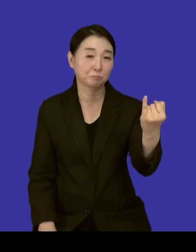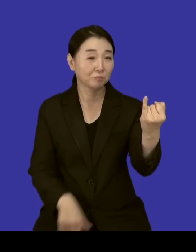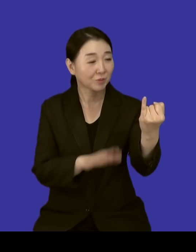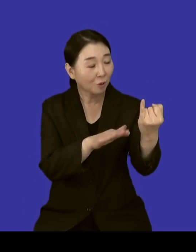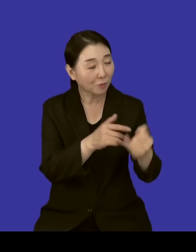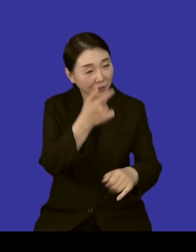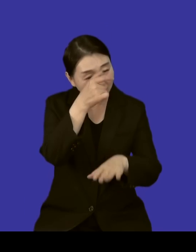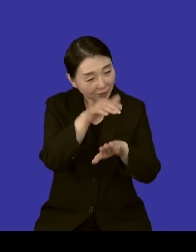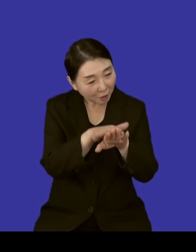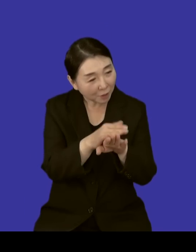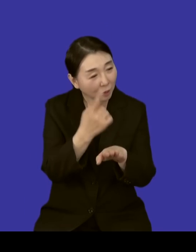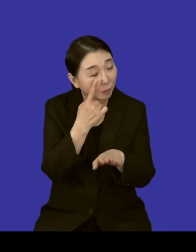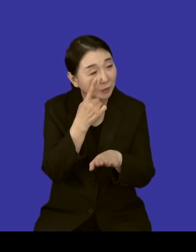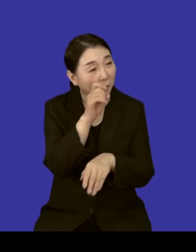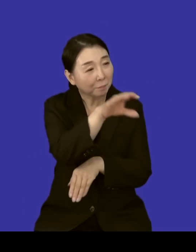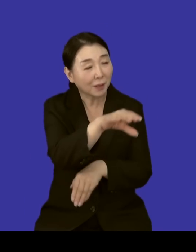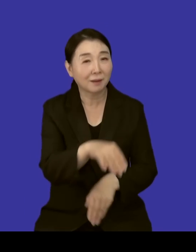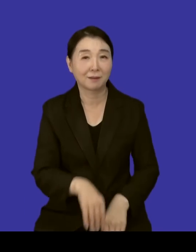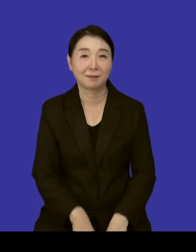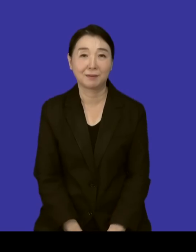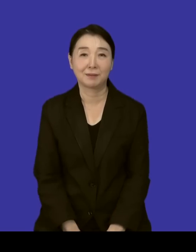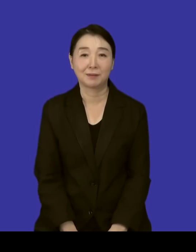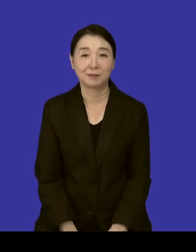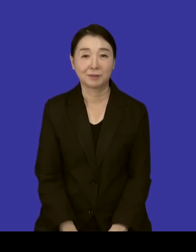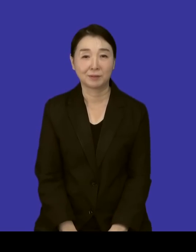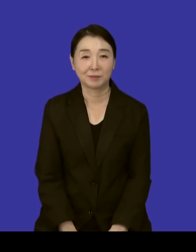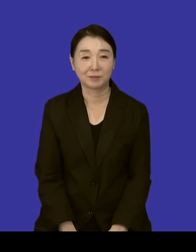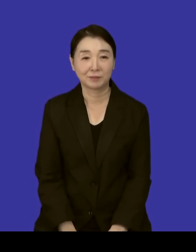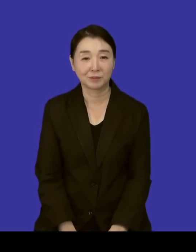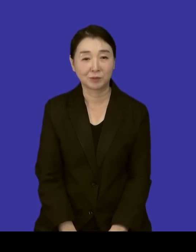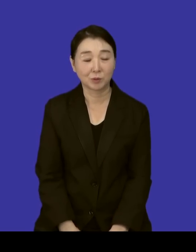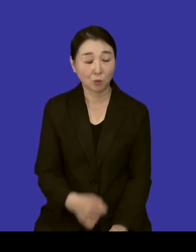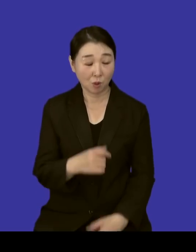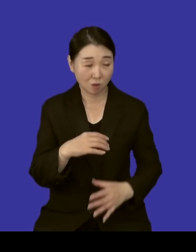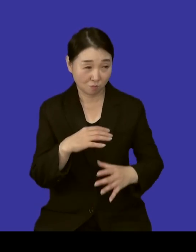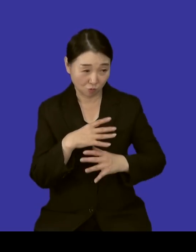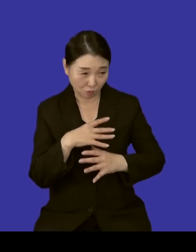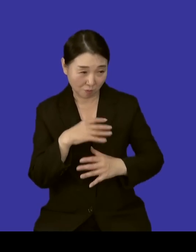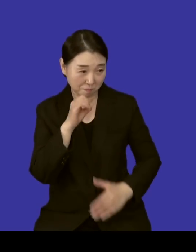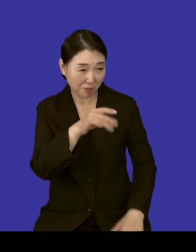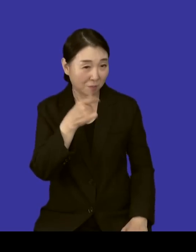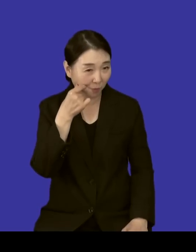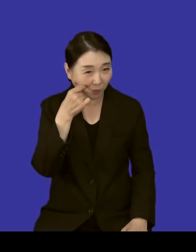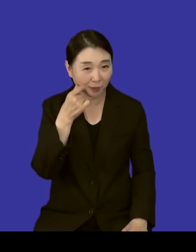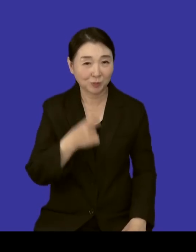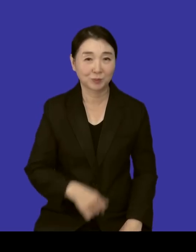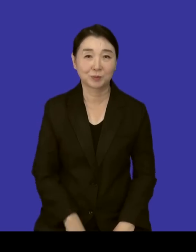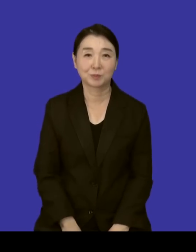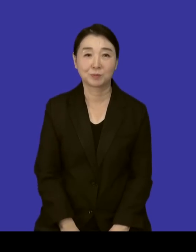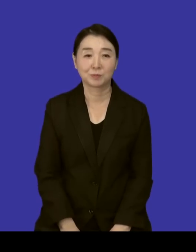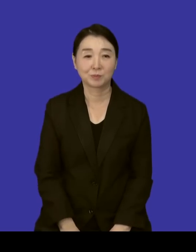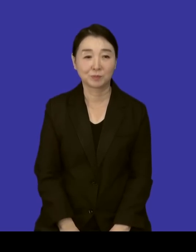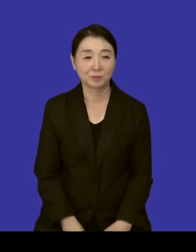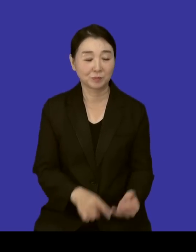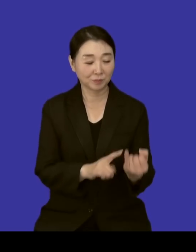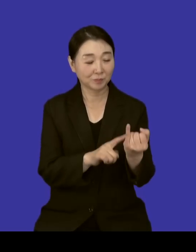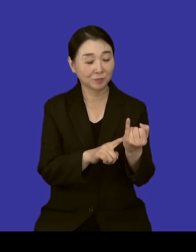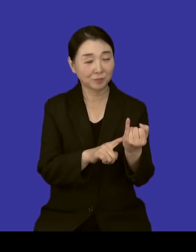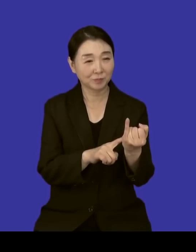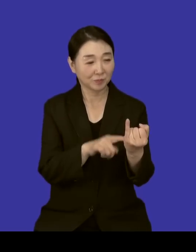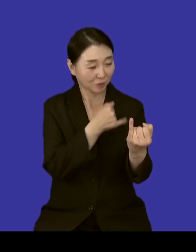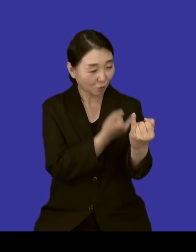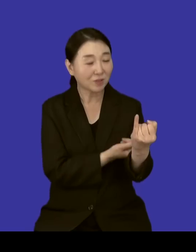어머니 예배 드리십시다 그랬어요. 제가 그동안에 무서워서 못하는데, 이분이